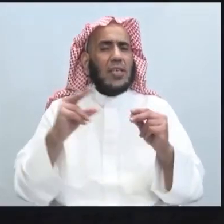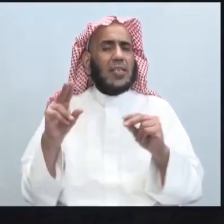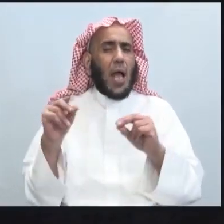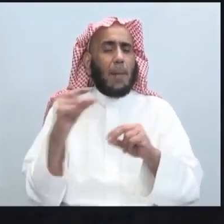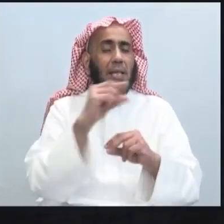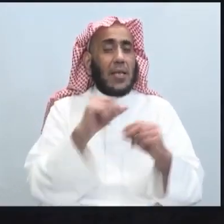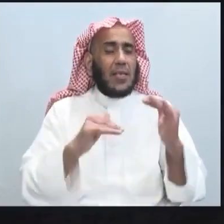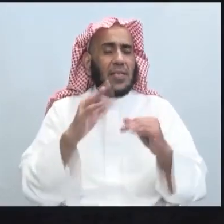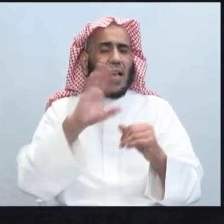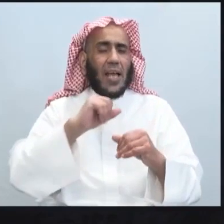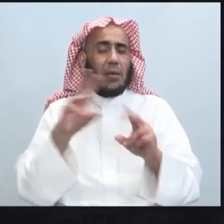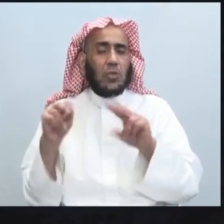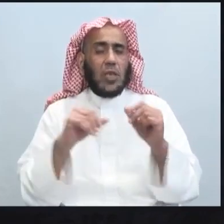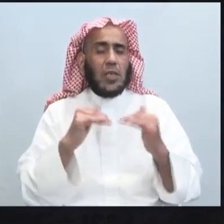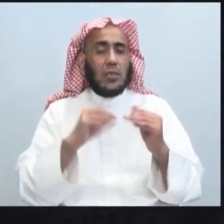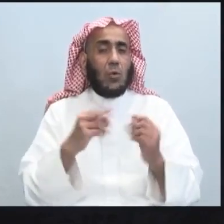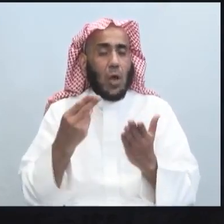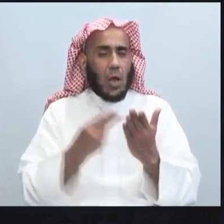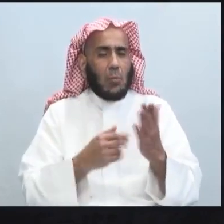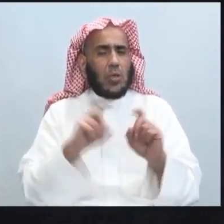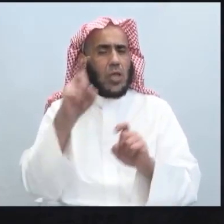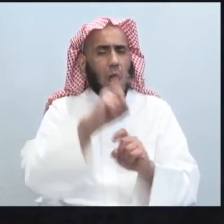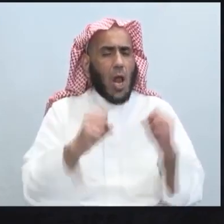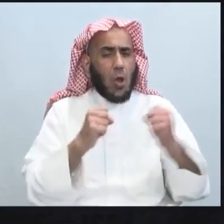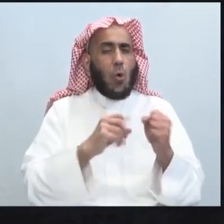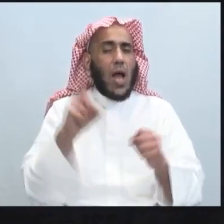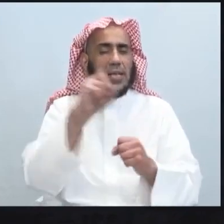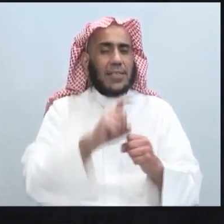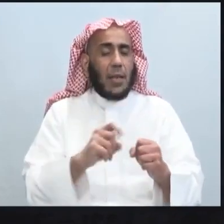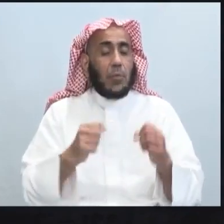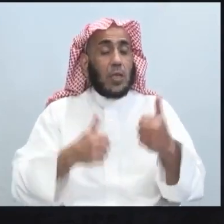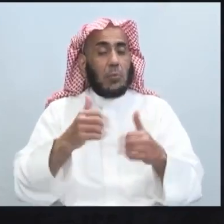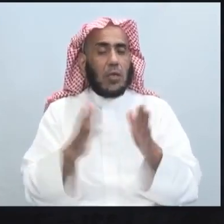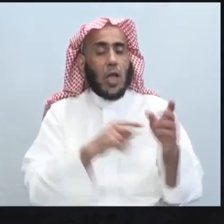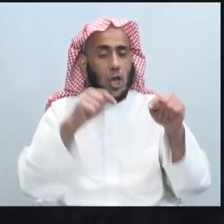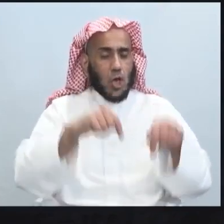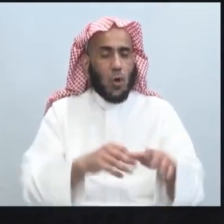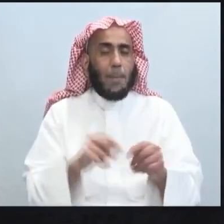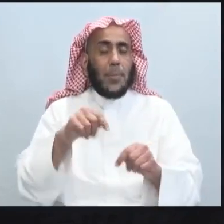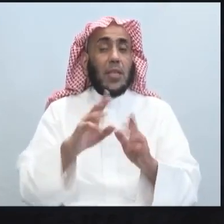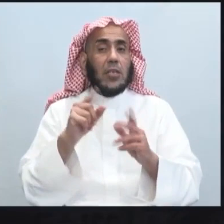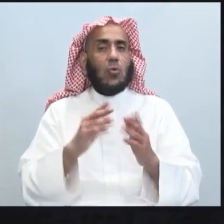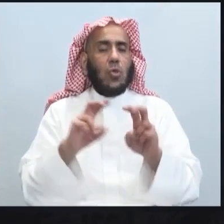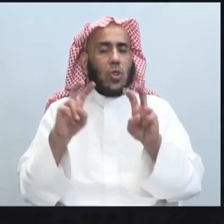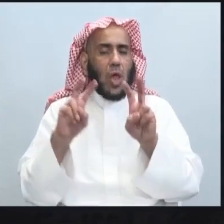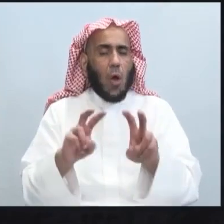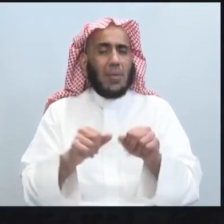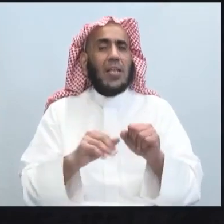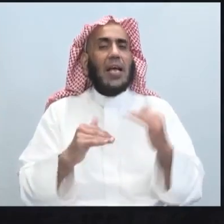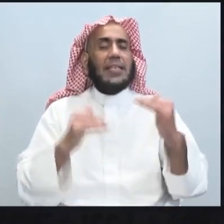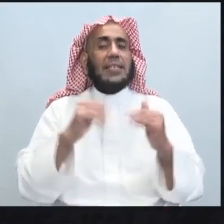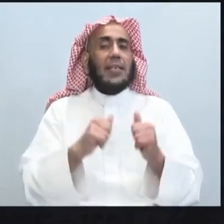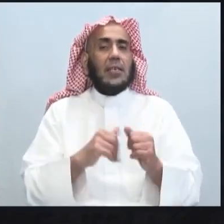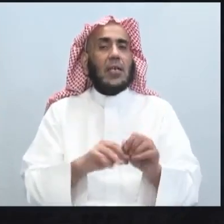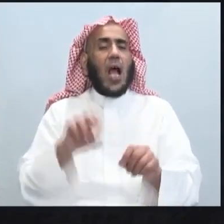المتجانس قمنا بحل تدريبات عليه ومسائل وكذلك اسئله من التحصيلي اليوم باذن الله سيكون ثوابت الاتزان